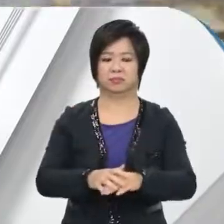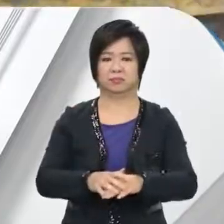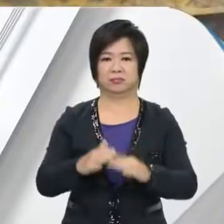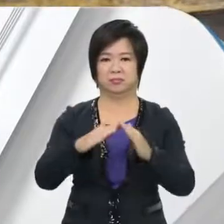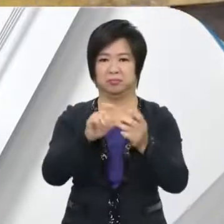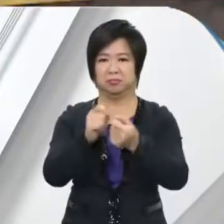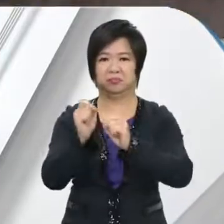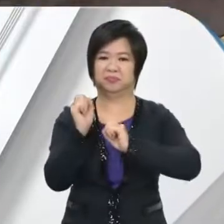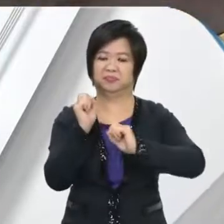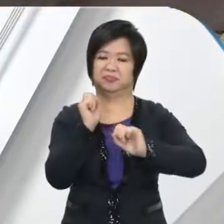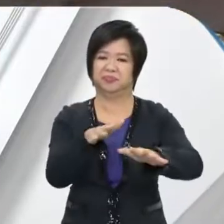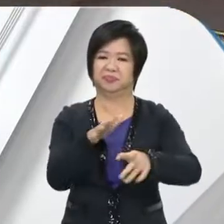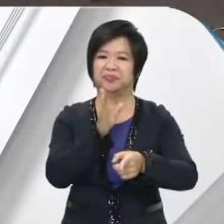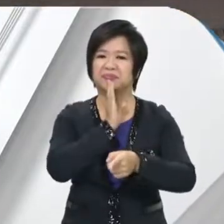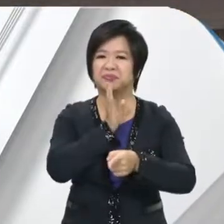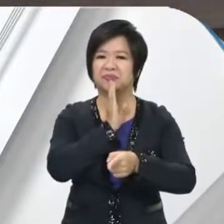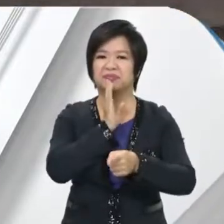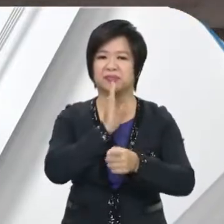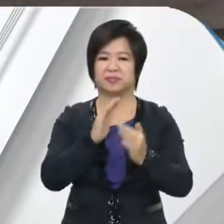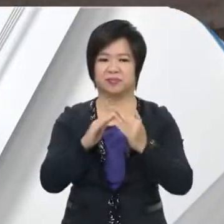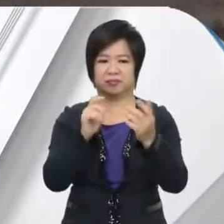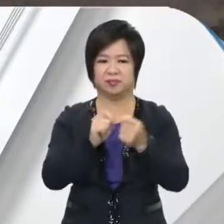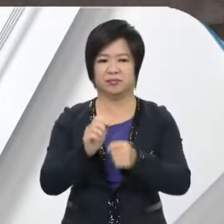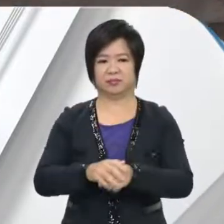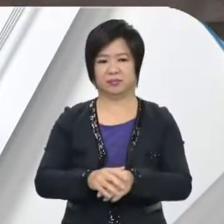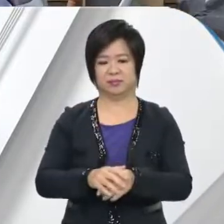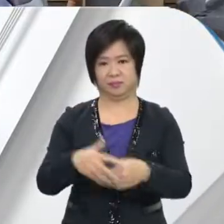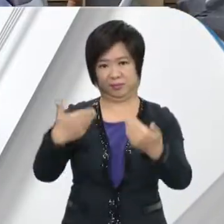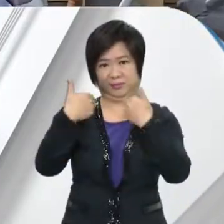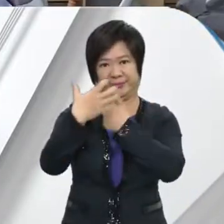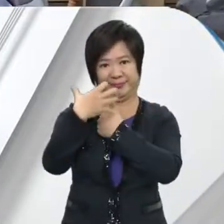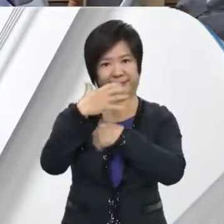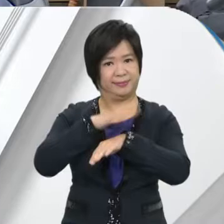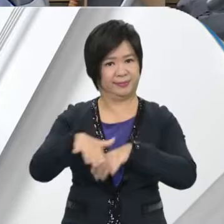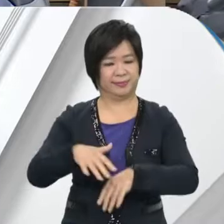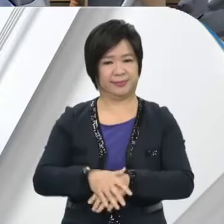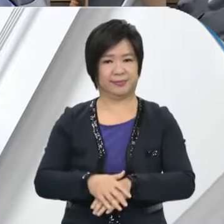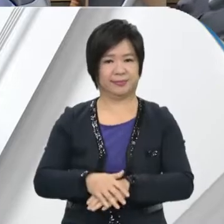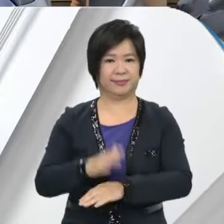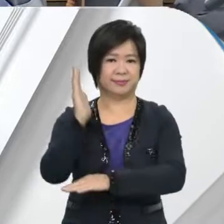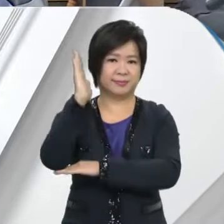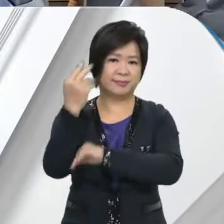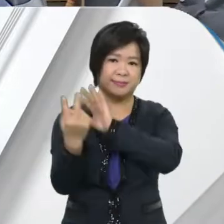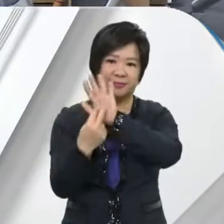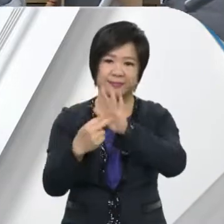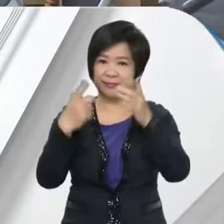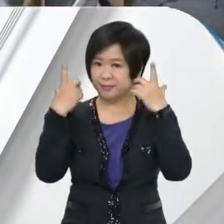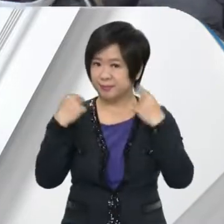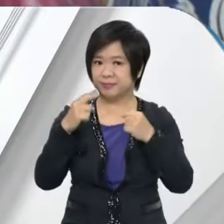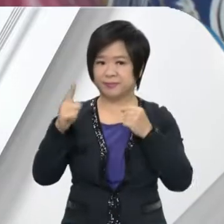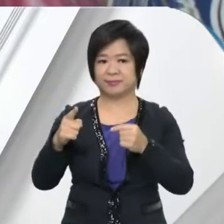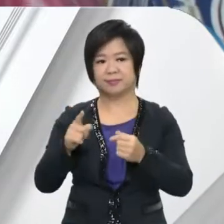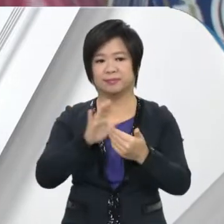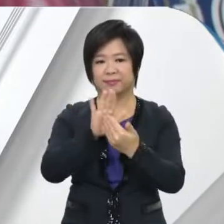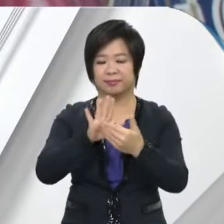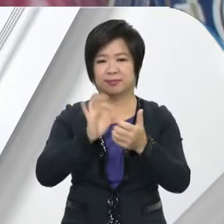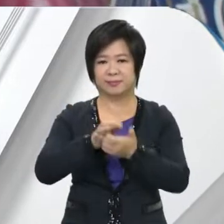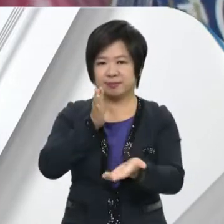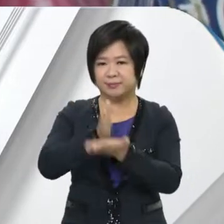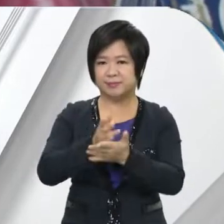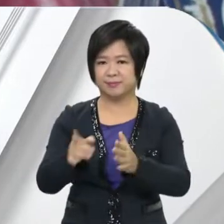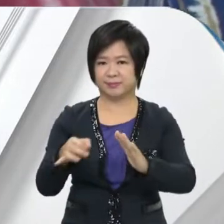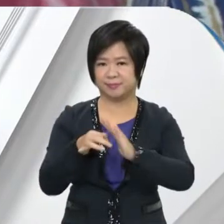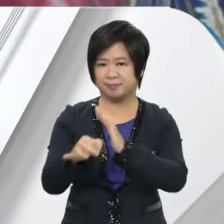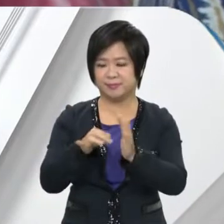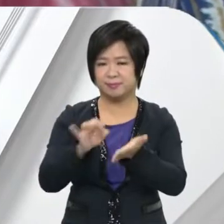灯管啊！哦，如果不拉丢，他们又会骂你啊！ 对啊，这是我们不好做人啊！ 桃园政府强调，不能向外扩台，全面禁止店